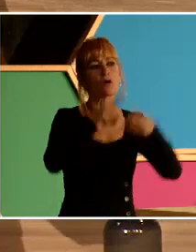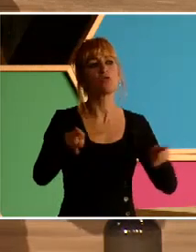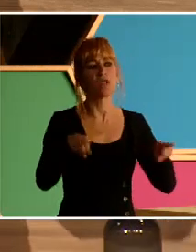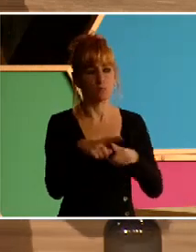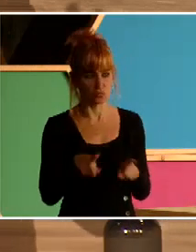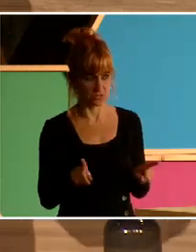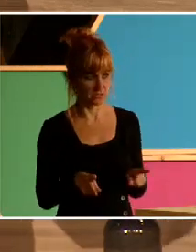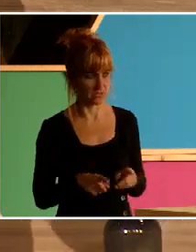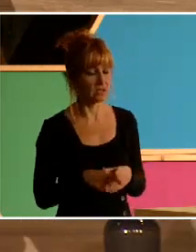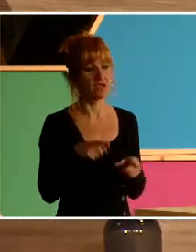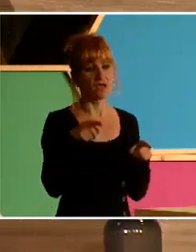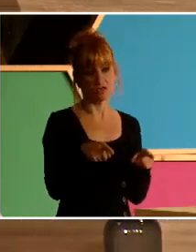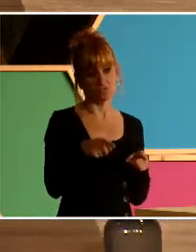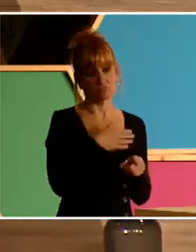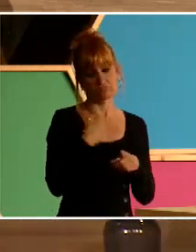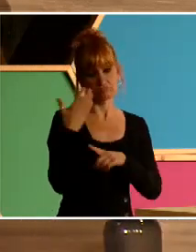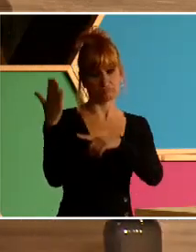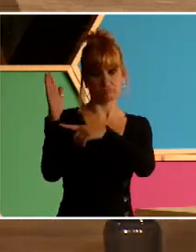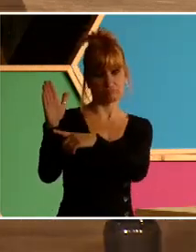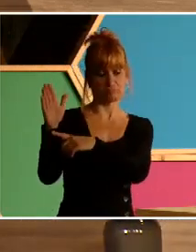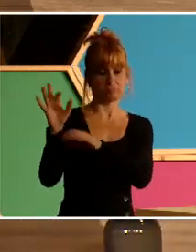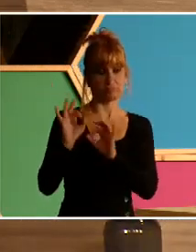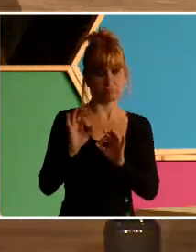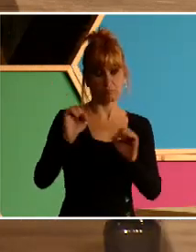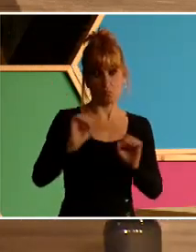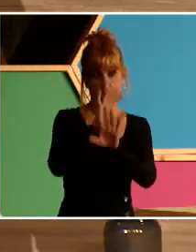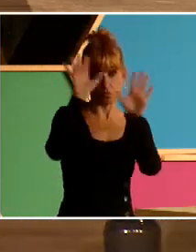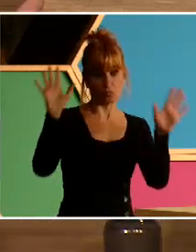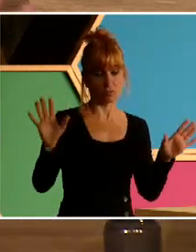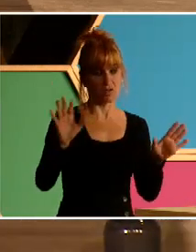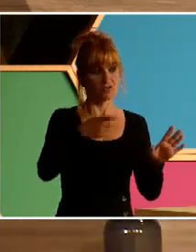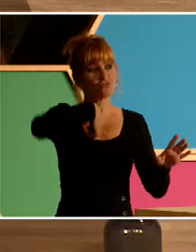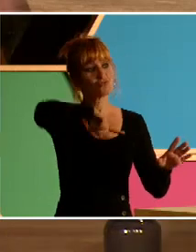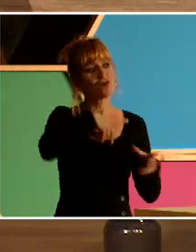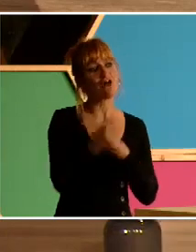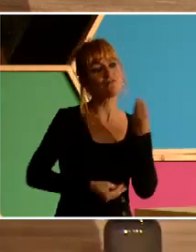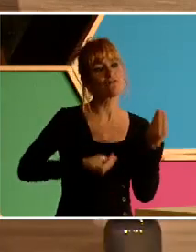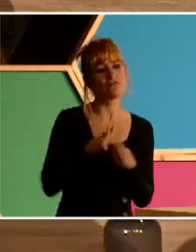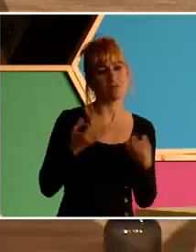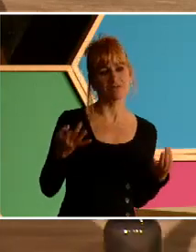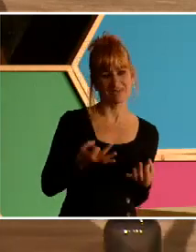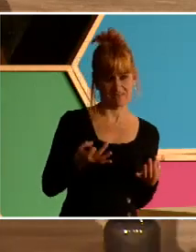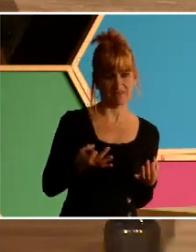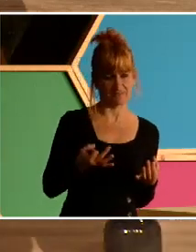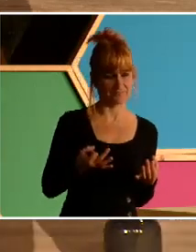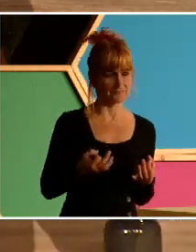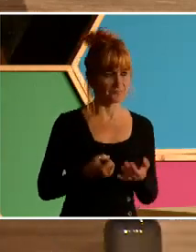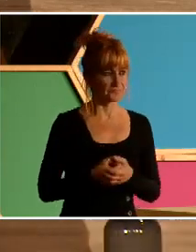és una de les mostres de la forma de tractar diferent a uns i als altres,